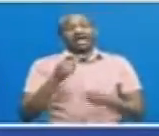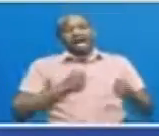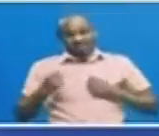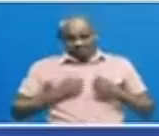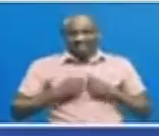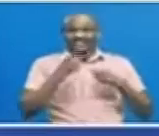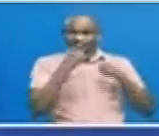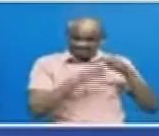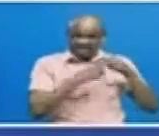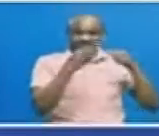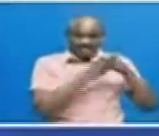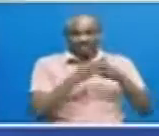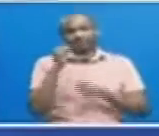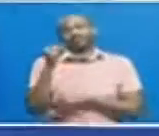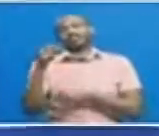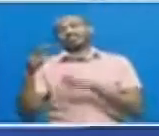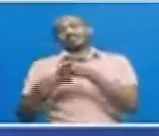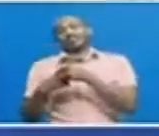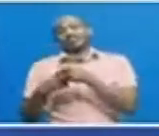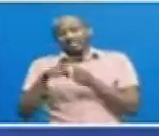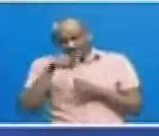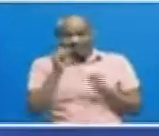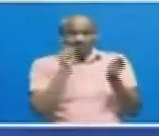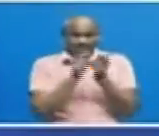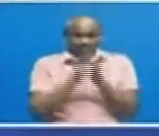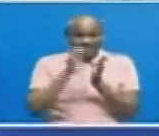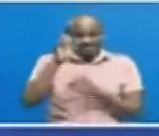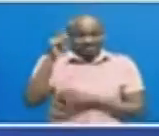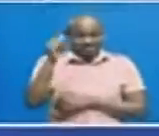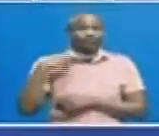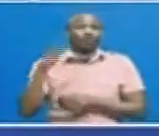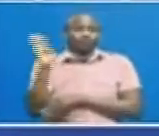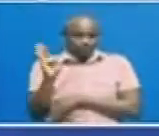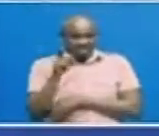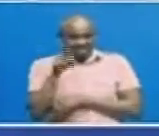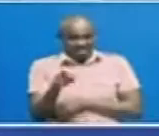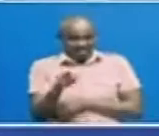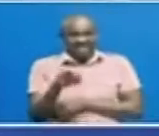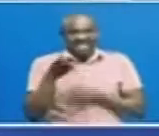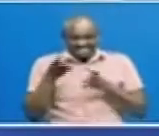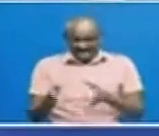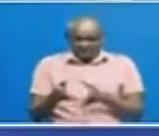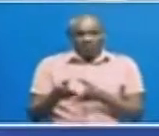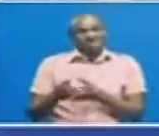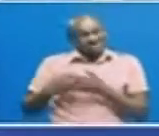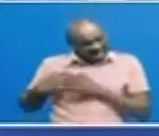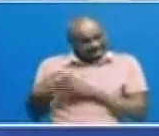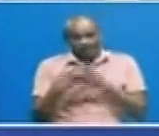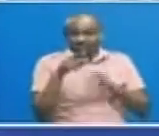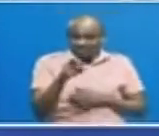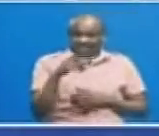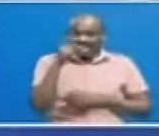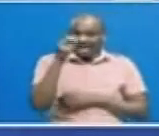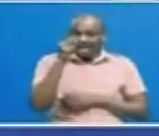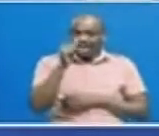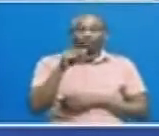alama 68 kwa 57. Upper Hill itachuana na ETG ya Burundi kwenye finali. Kwenye mpira wa raga ya wachezaji saba, timu ya Kangaru ilishindwa